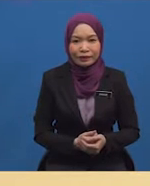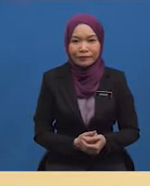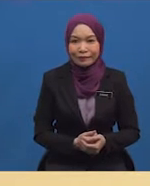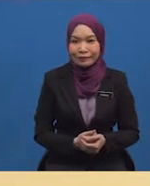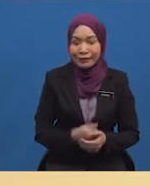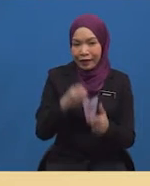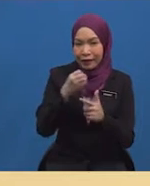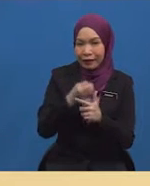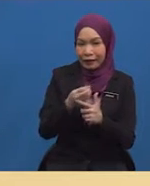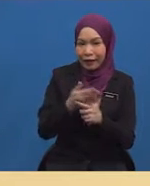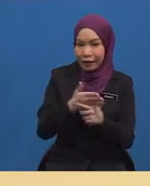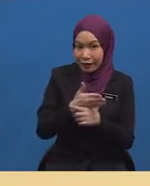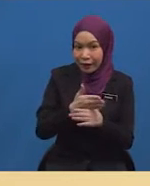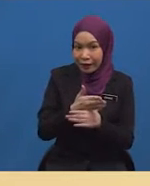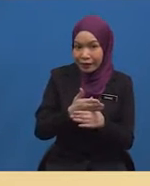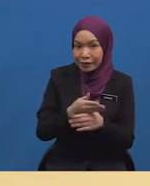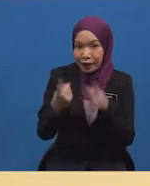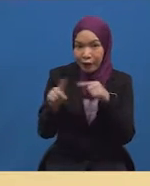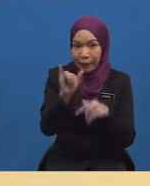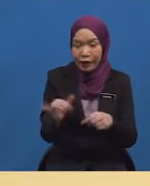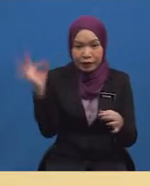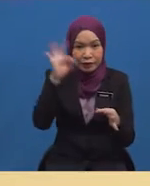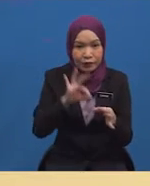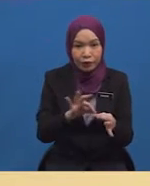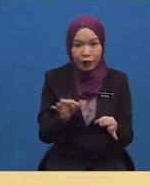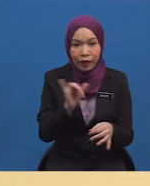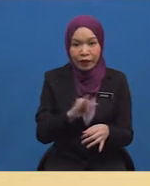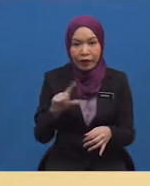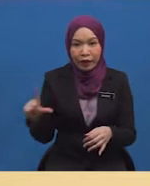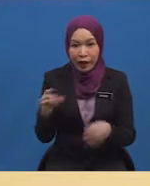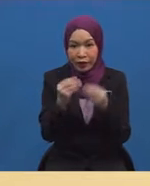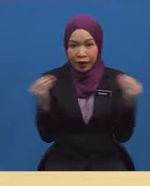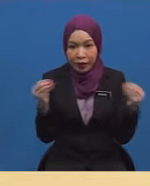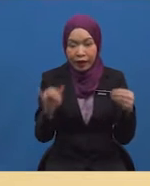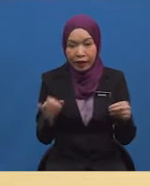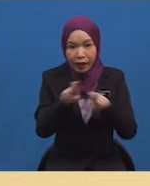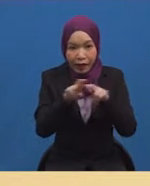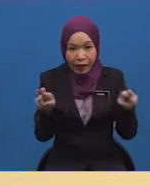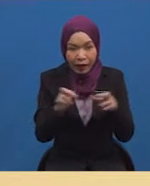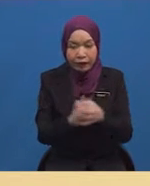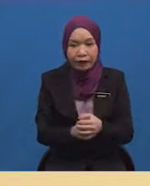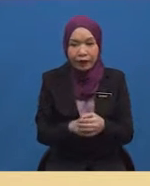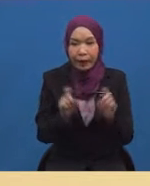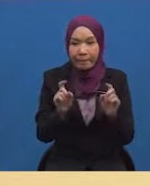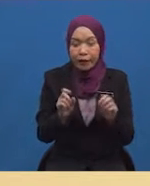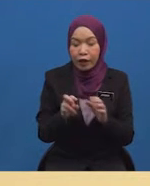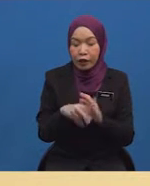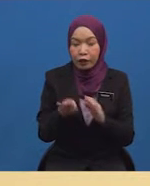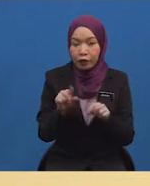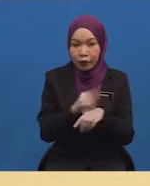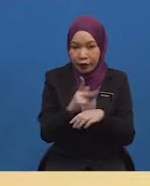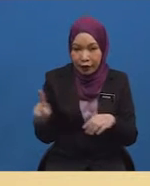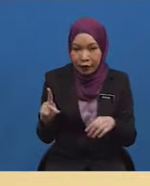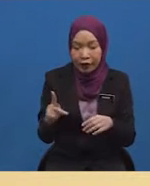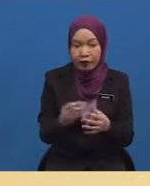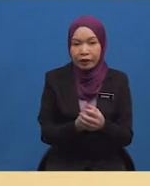Di antara jawapan yang sesuai ialah tanah pamah yang rata memerlukan kos yang rendah